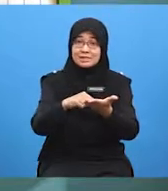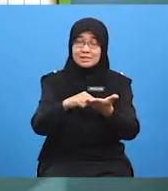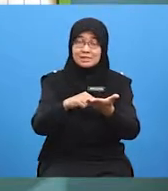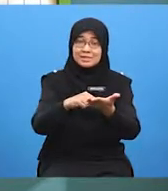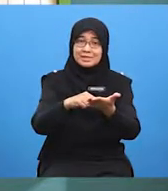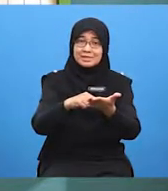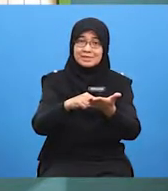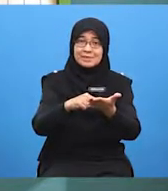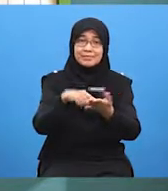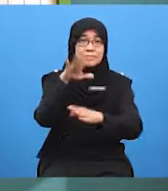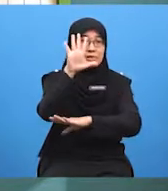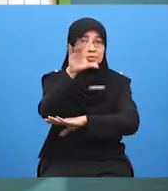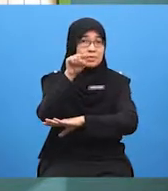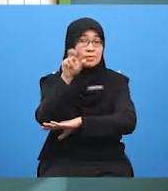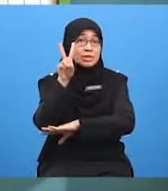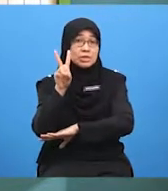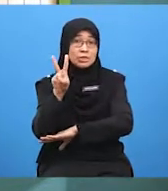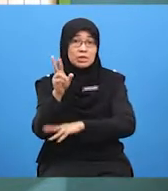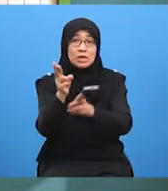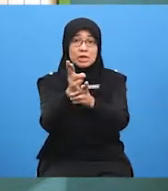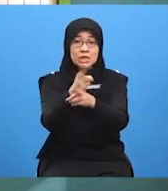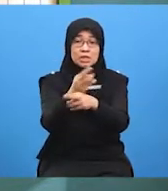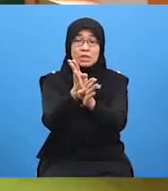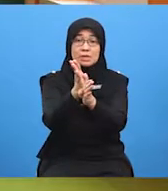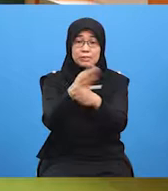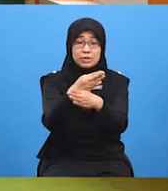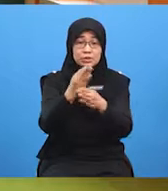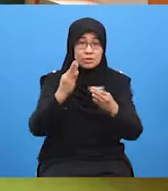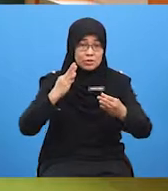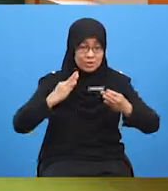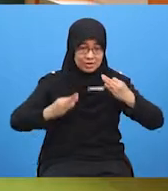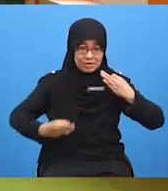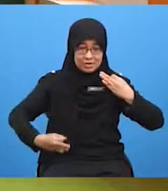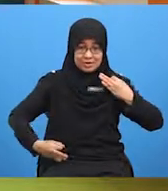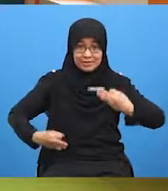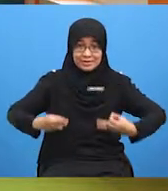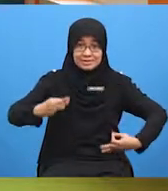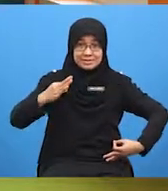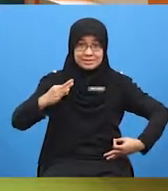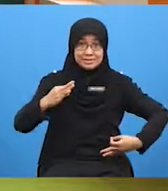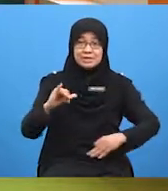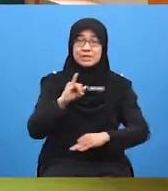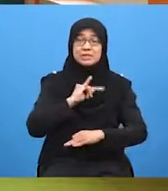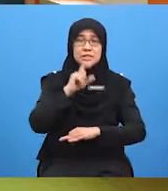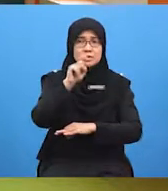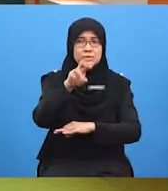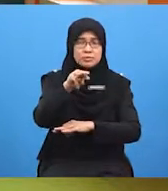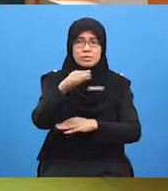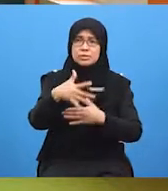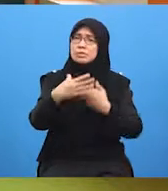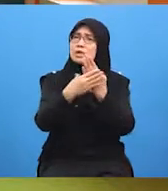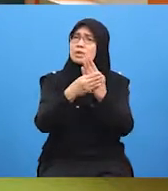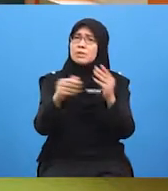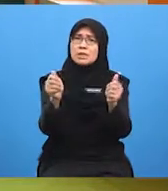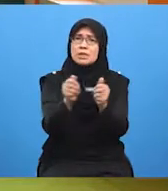ialah 5.2 Reka Bentuk Fashion. Saya pasti murid-murid telah mahir dengan tajuk-tajuk